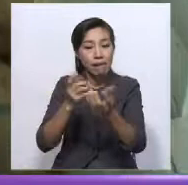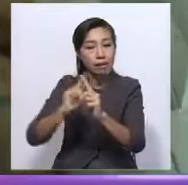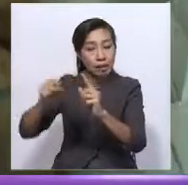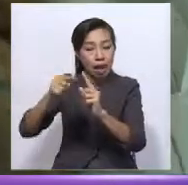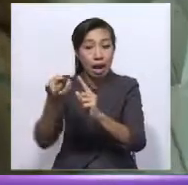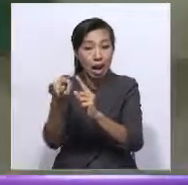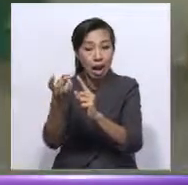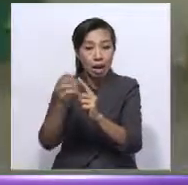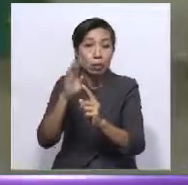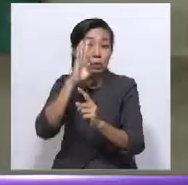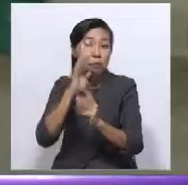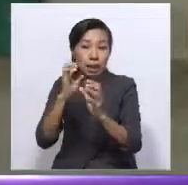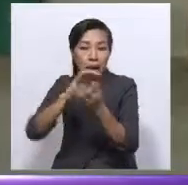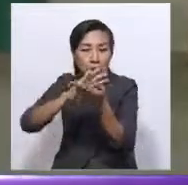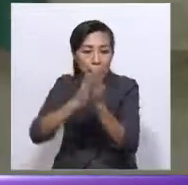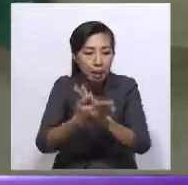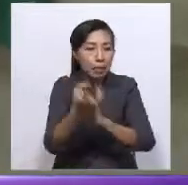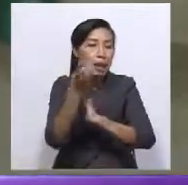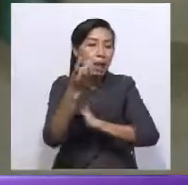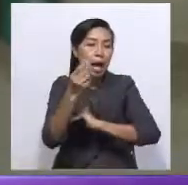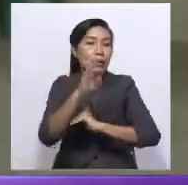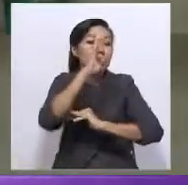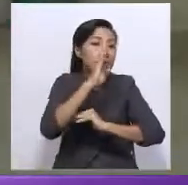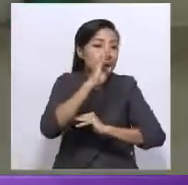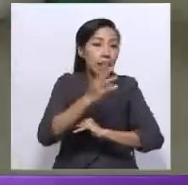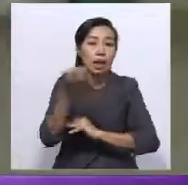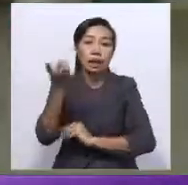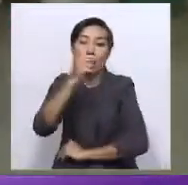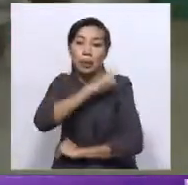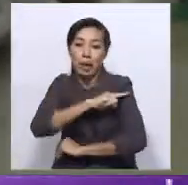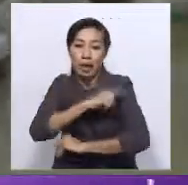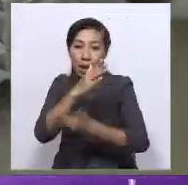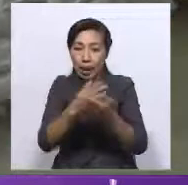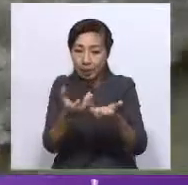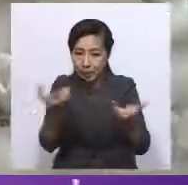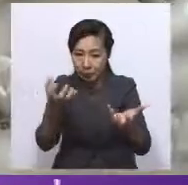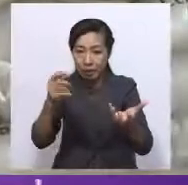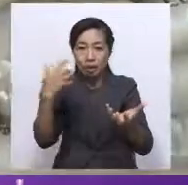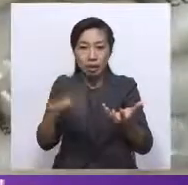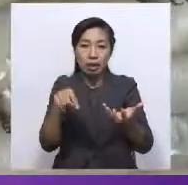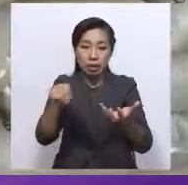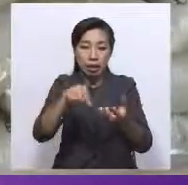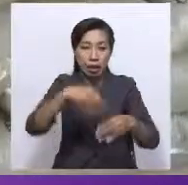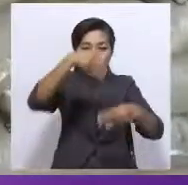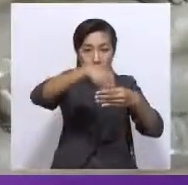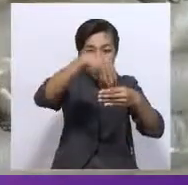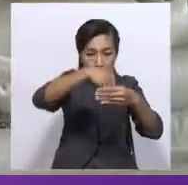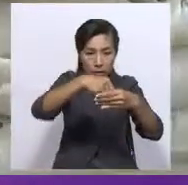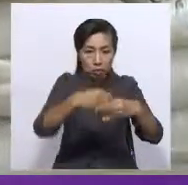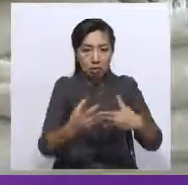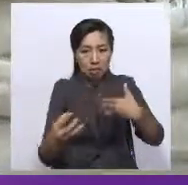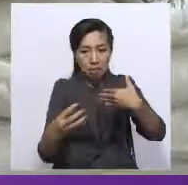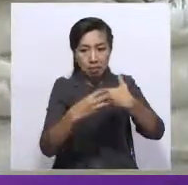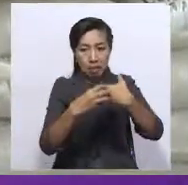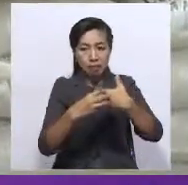ป็นข้าวกล้องใน1ส่วนแปรรูปในรูปข้าวขาวอีก1ส่วนนะครับในส่วนนี้เราก็จะมีบรรจุด้วยแบรนด์เ